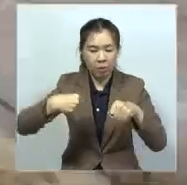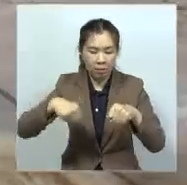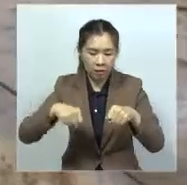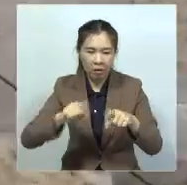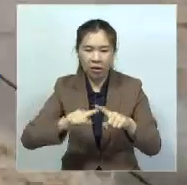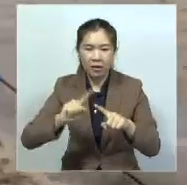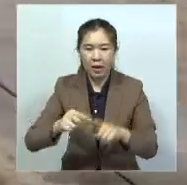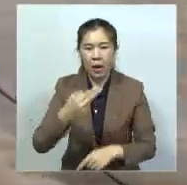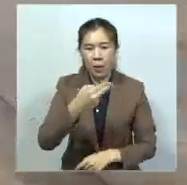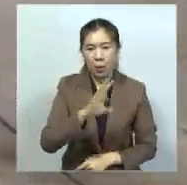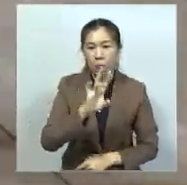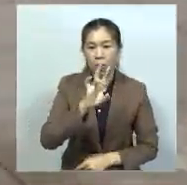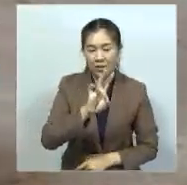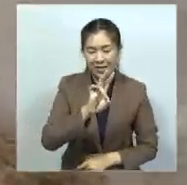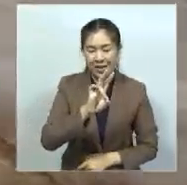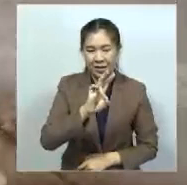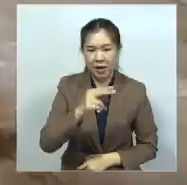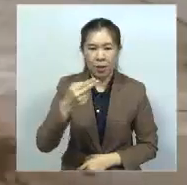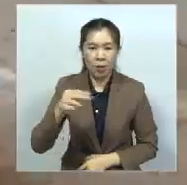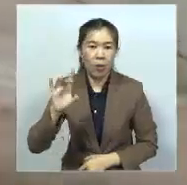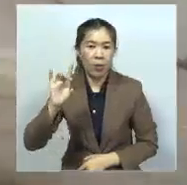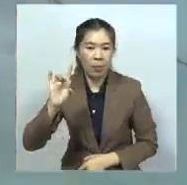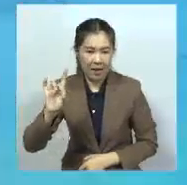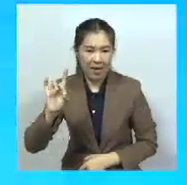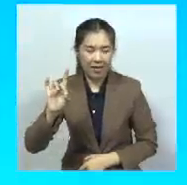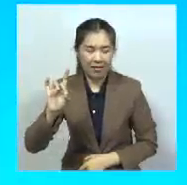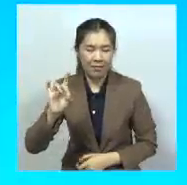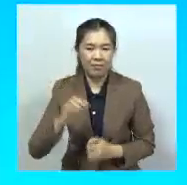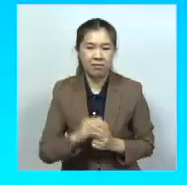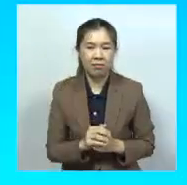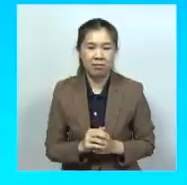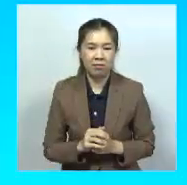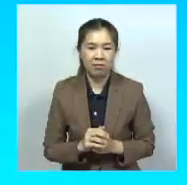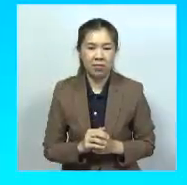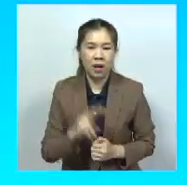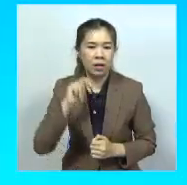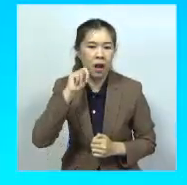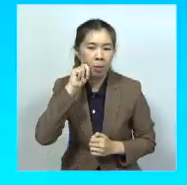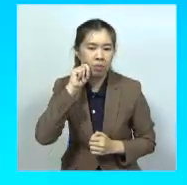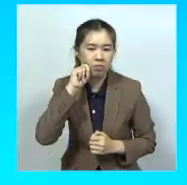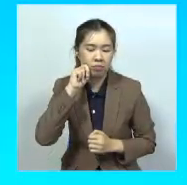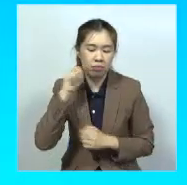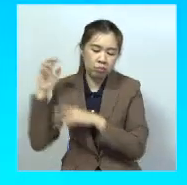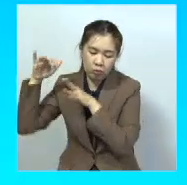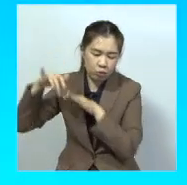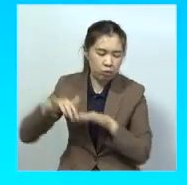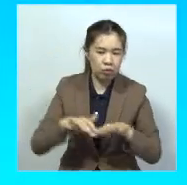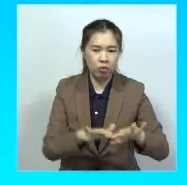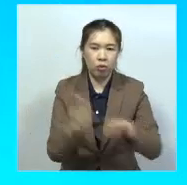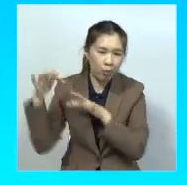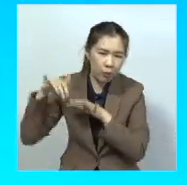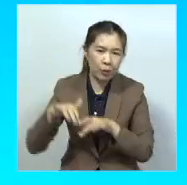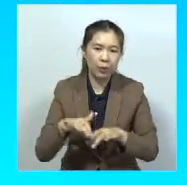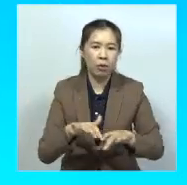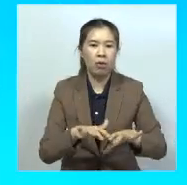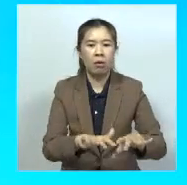ที่หมู่ที่7บ้านห้วยตรงและหมู่ที่8บ้านทับน้ำเต้านะคะก็ถูกกระแสน้ำเนี่ยพัดเข้ามาจนกระ